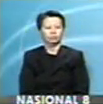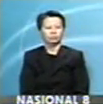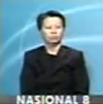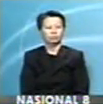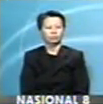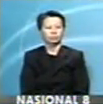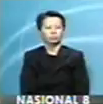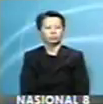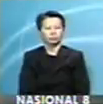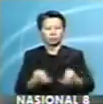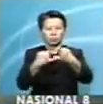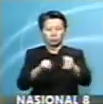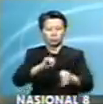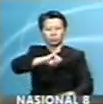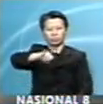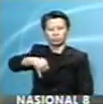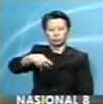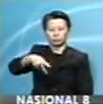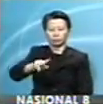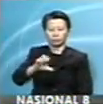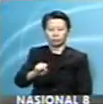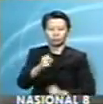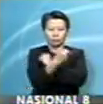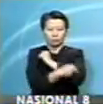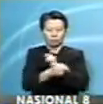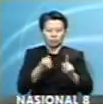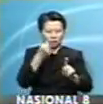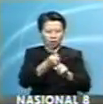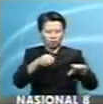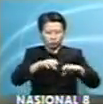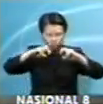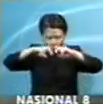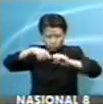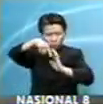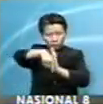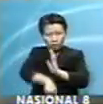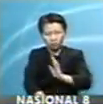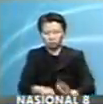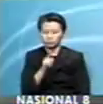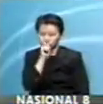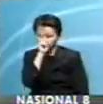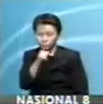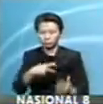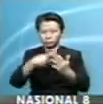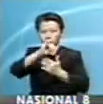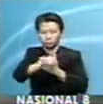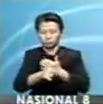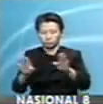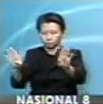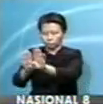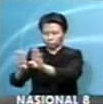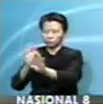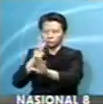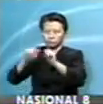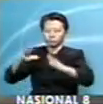Terengganu jabatan pengairan dan saliran JPS Negeri diarah menjalankan kajian yang mendalam bagi memastikan projek tempatan banjir itu